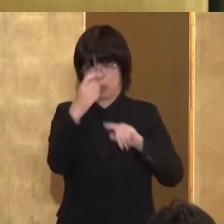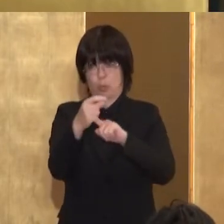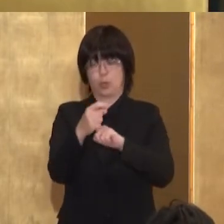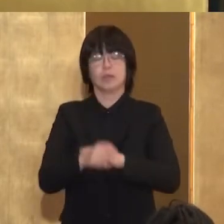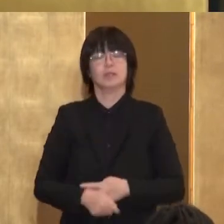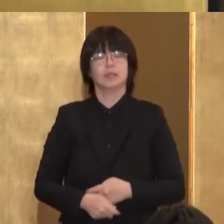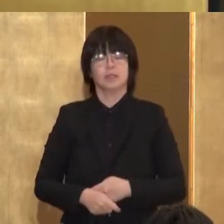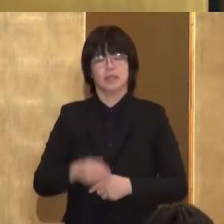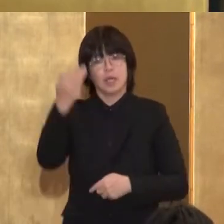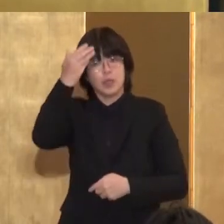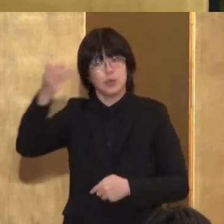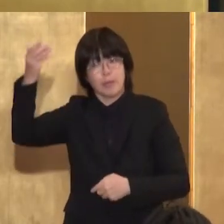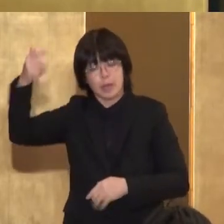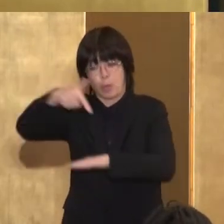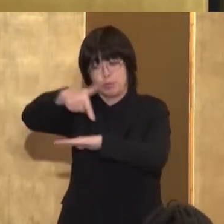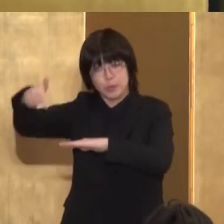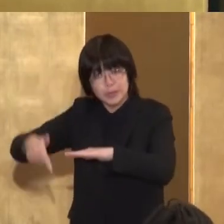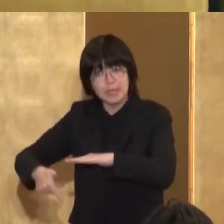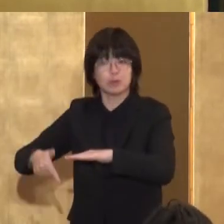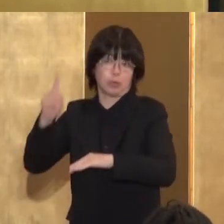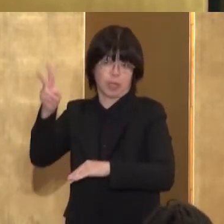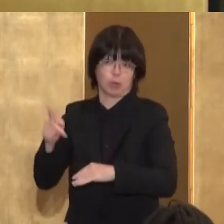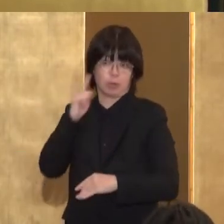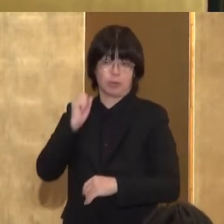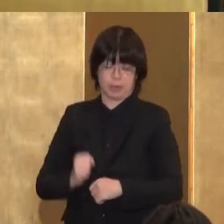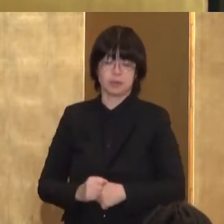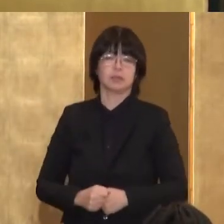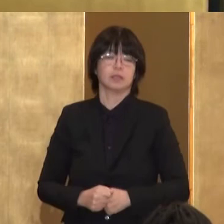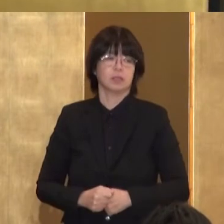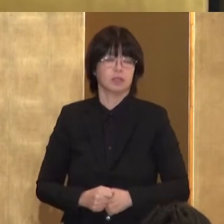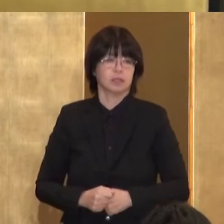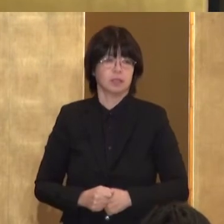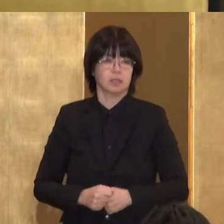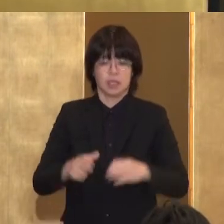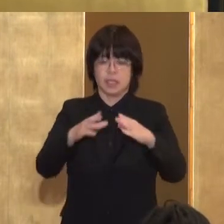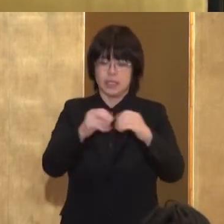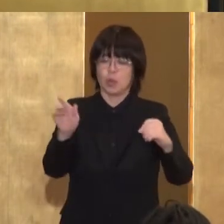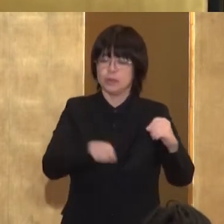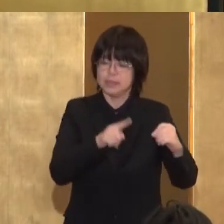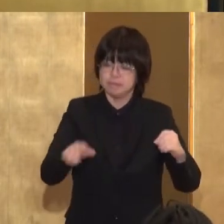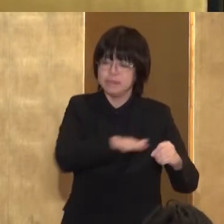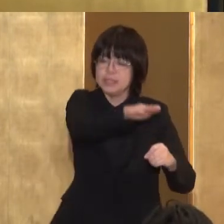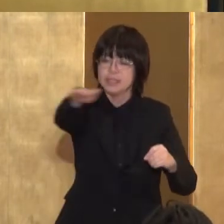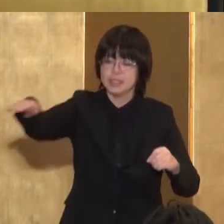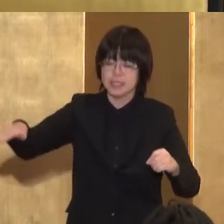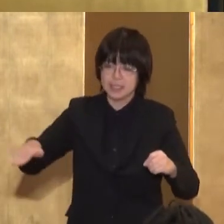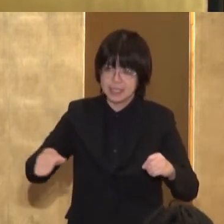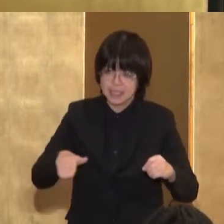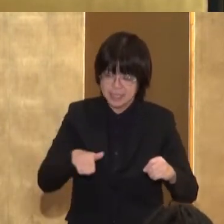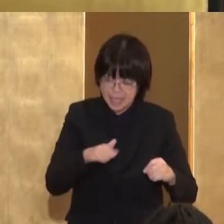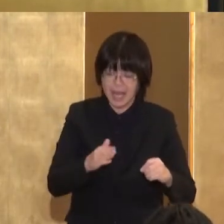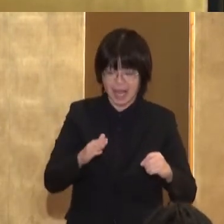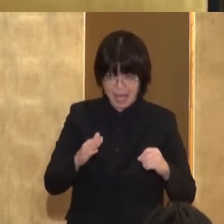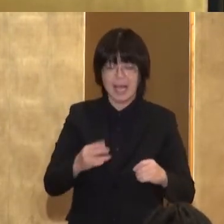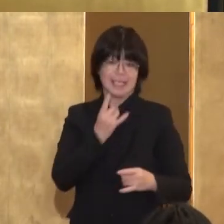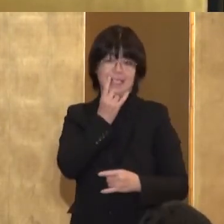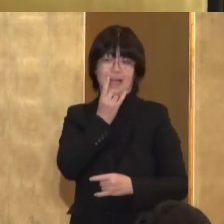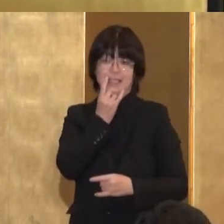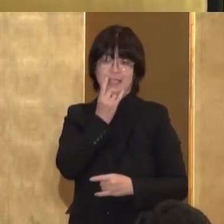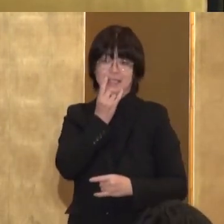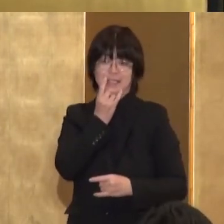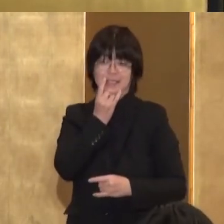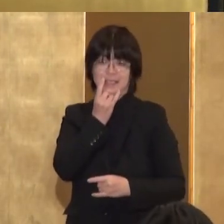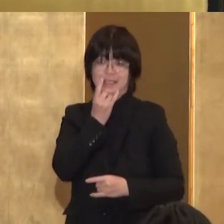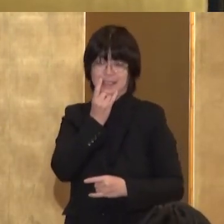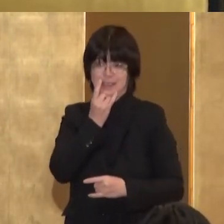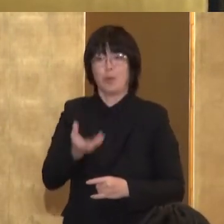さに夢のプロジェクトであろうと思います。日本人みんながワクワクしながら期待を寄せ